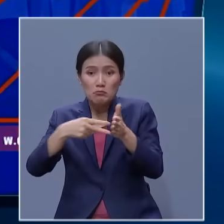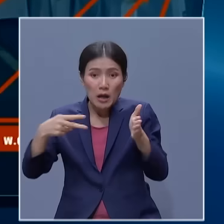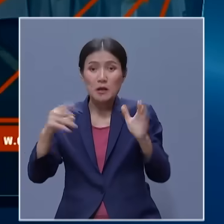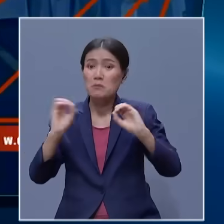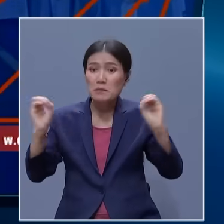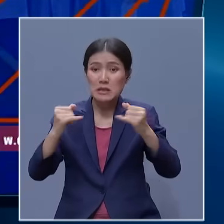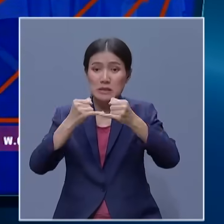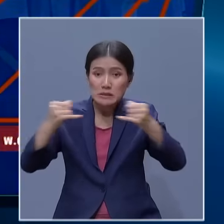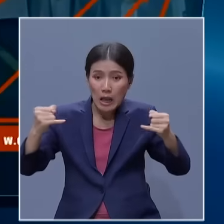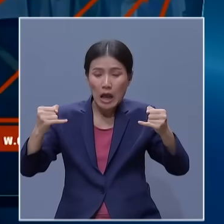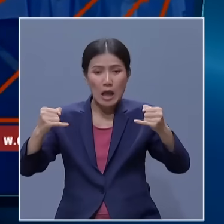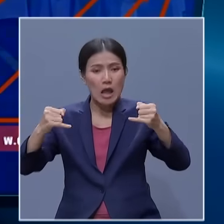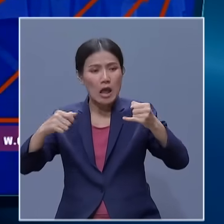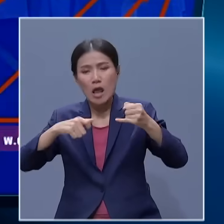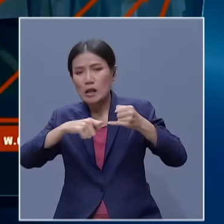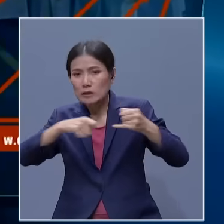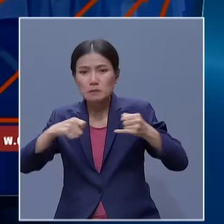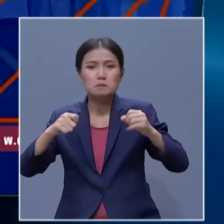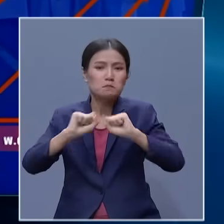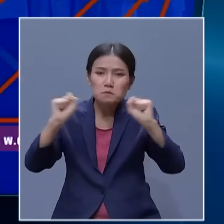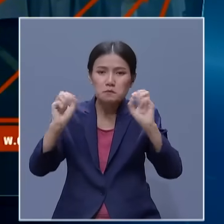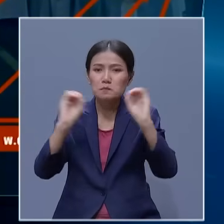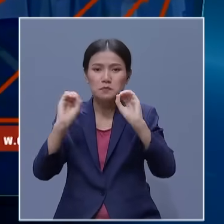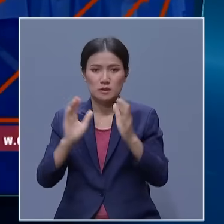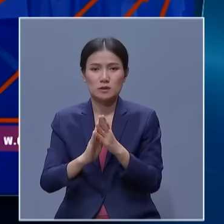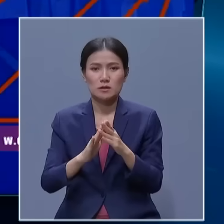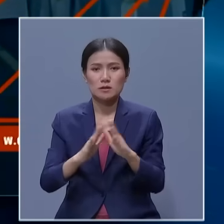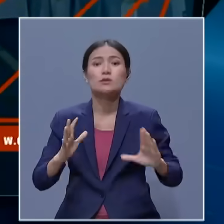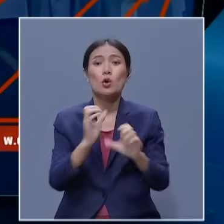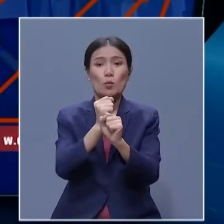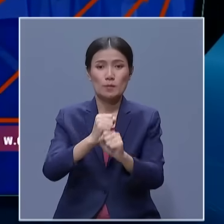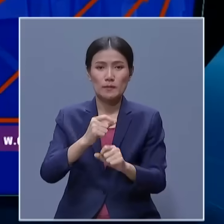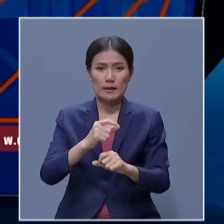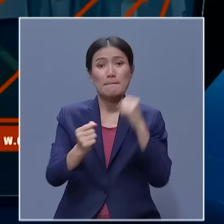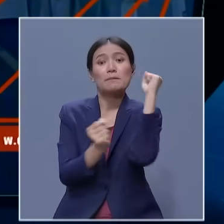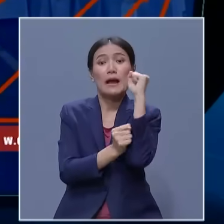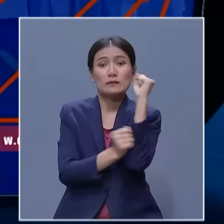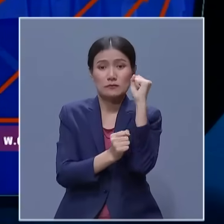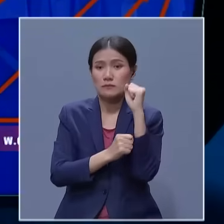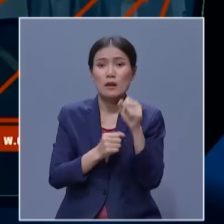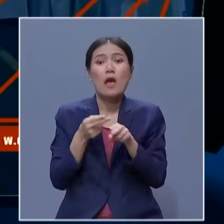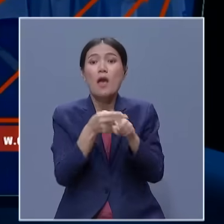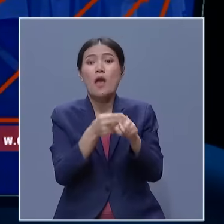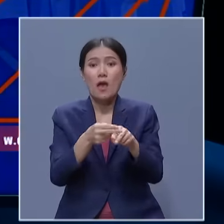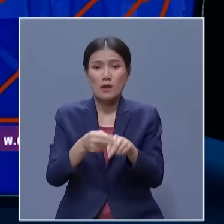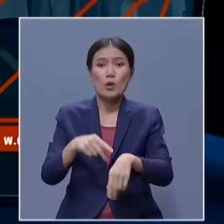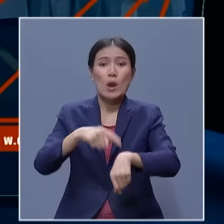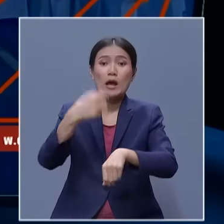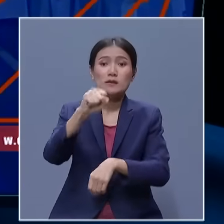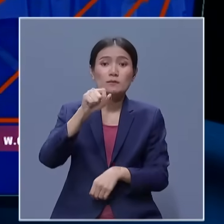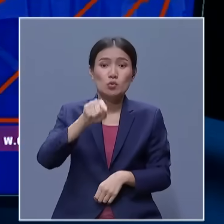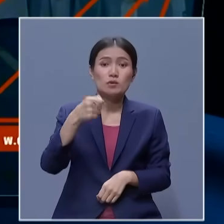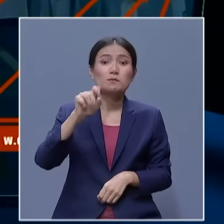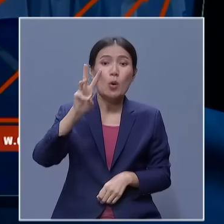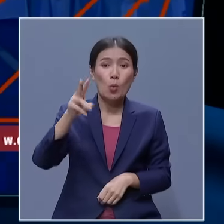ถอดบอร์ดออกตรวจสอบสรุปแล้วว่ากำนันนกไปกดปิดสวิตช์เอาไว้ตอน10โมง16นาทีก็เท่ากับว่า2